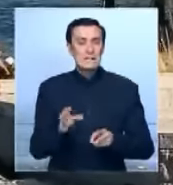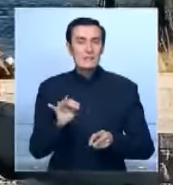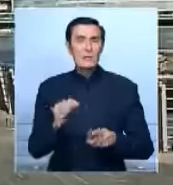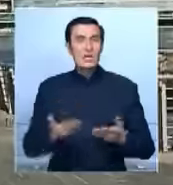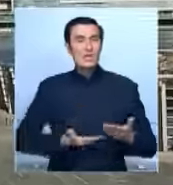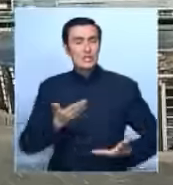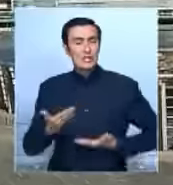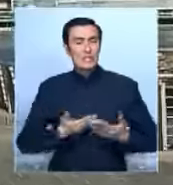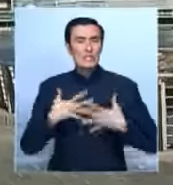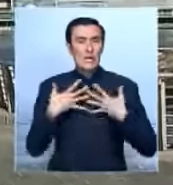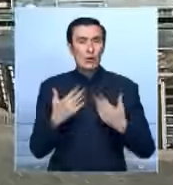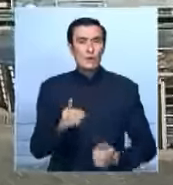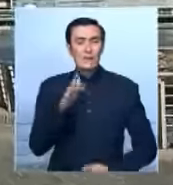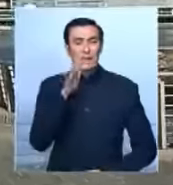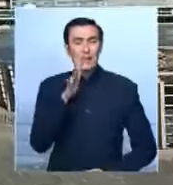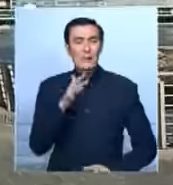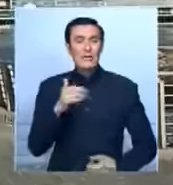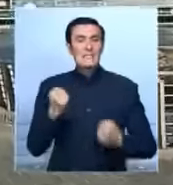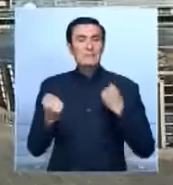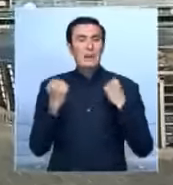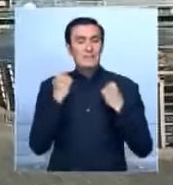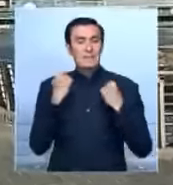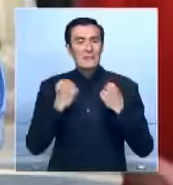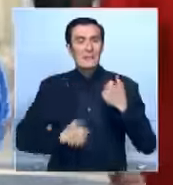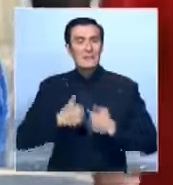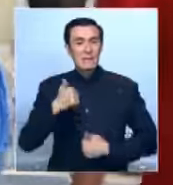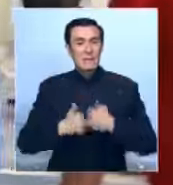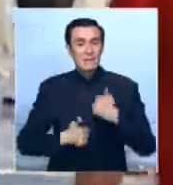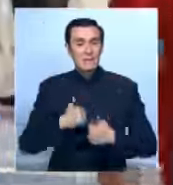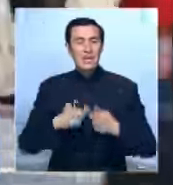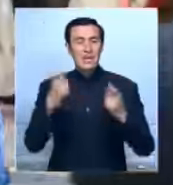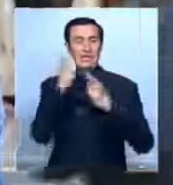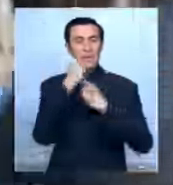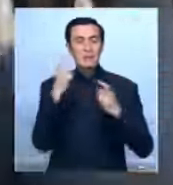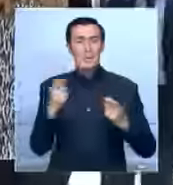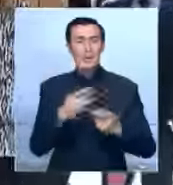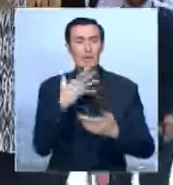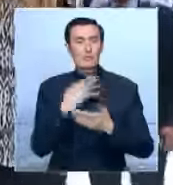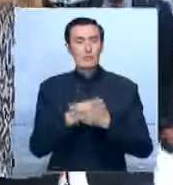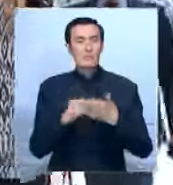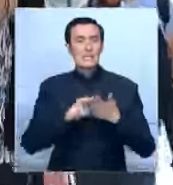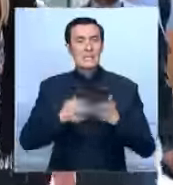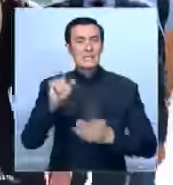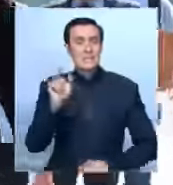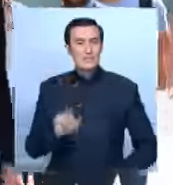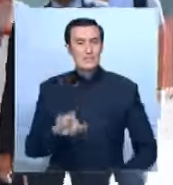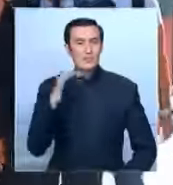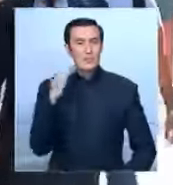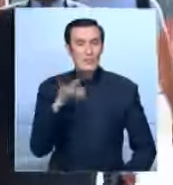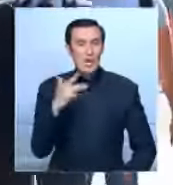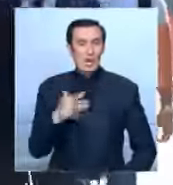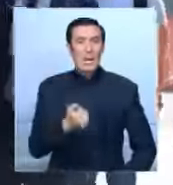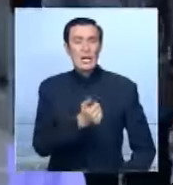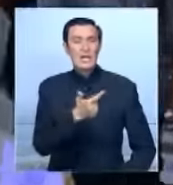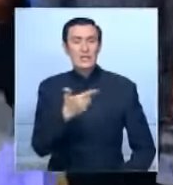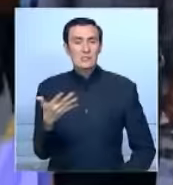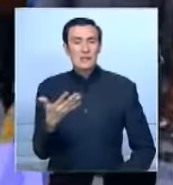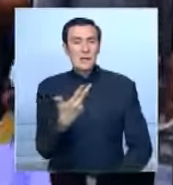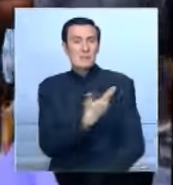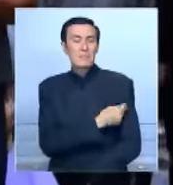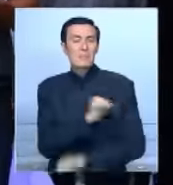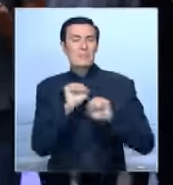их жизни и здоровья во время главных спортивных соревнований. Как сообщает наш корреспондент США Майра Абдрахманова,